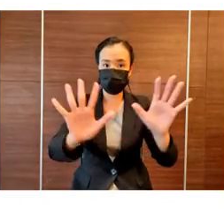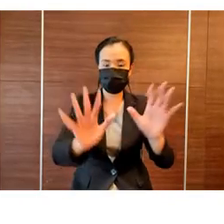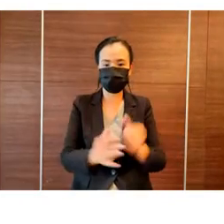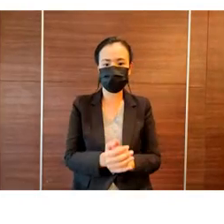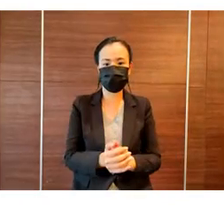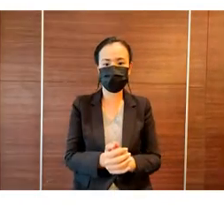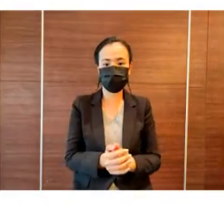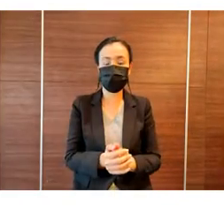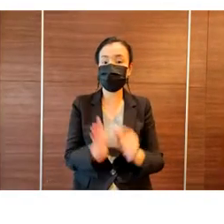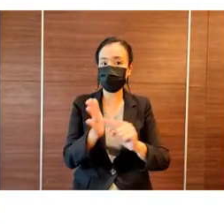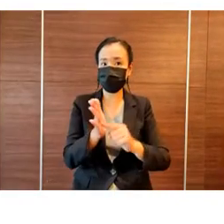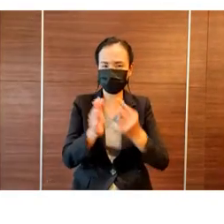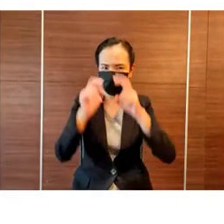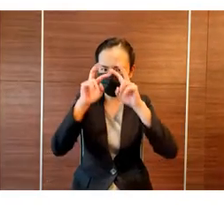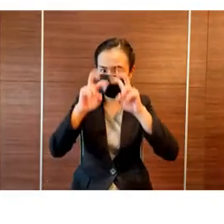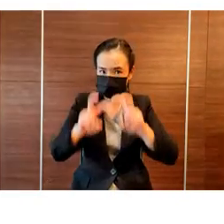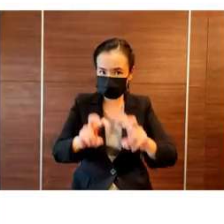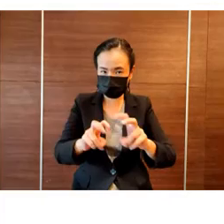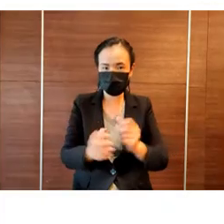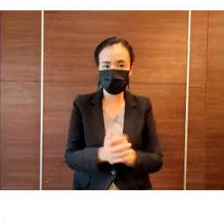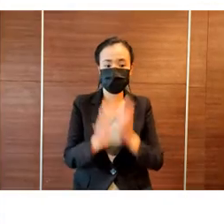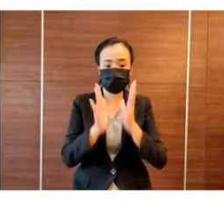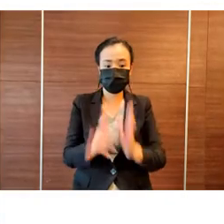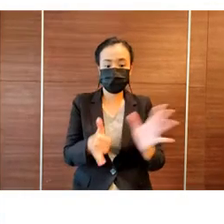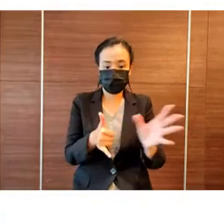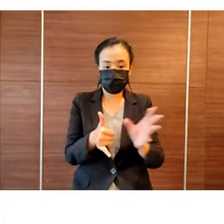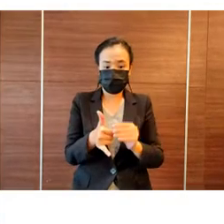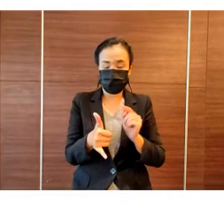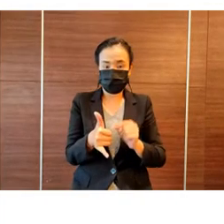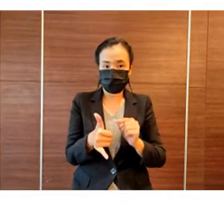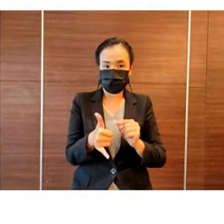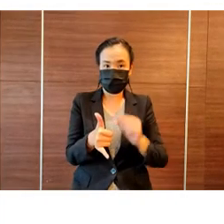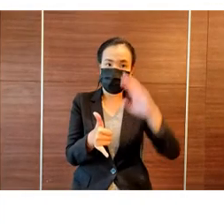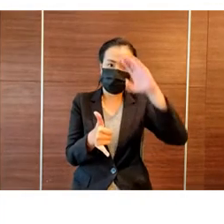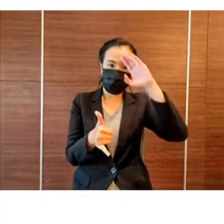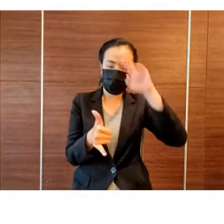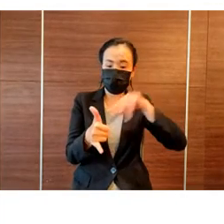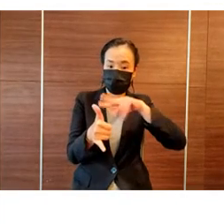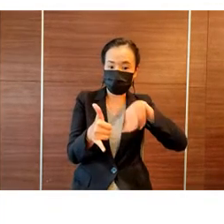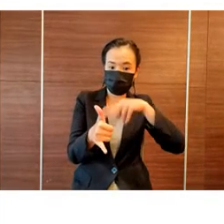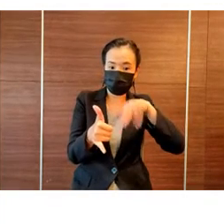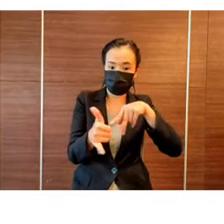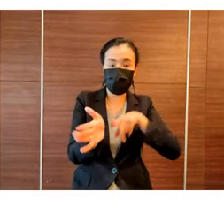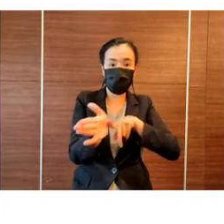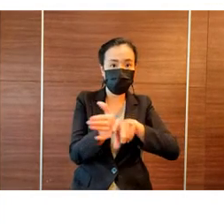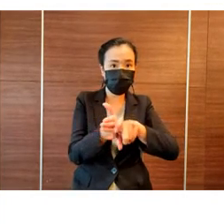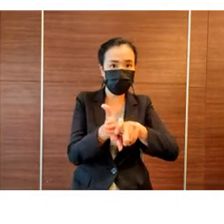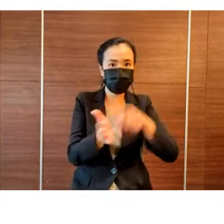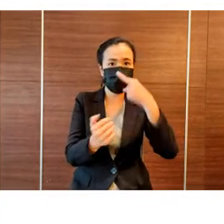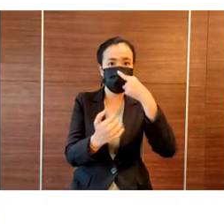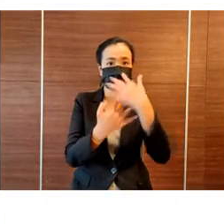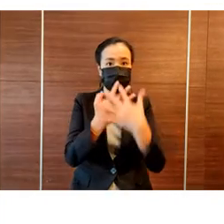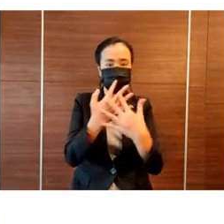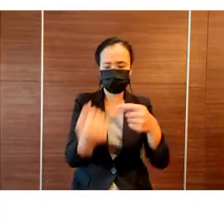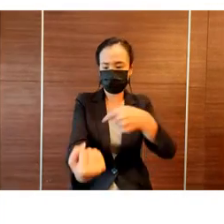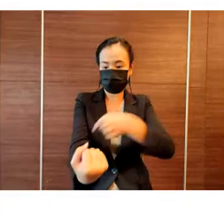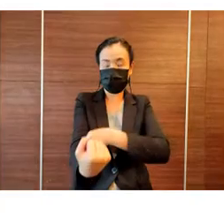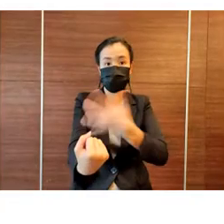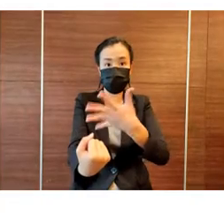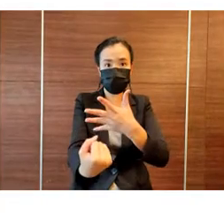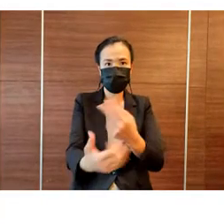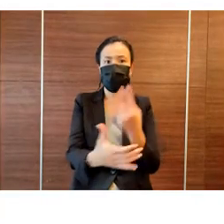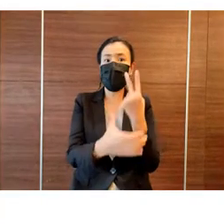3 studies นะครับนะที่เขาเอาคนที่ติดเชื้อซึ่งรักษาจนกระทั่งไวรัสในเลือดตรวจไม่เจอแล้วแต่ว่ามีคู่ซึ่งไม่